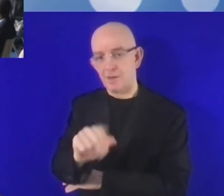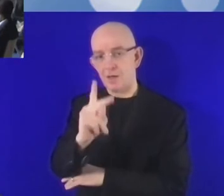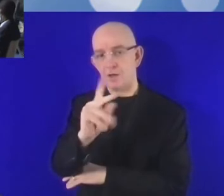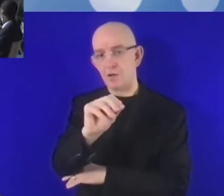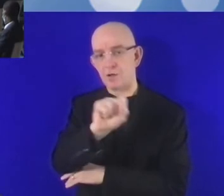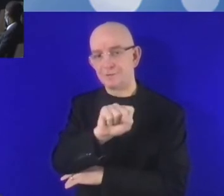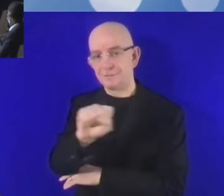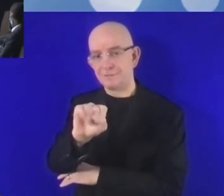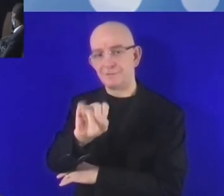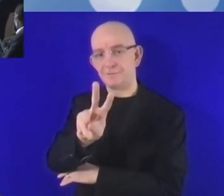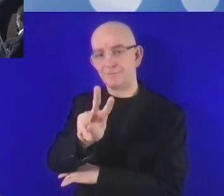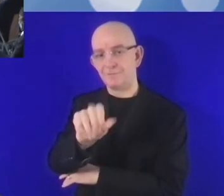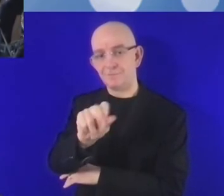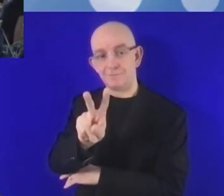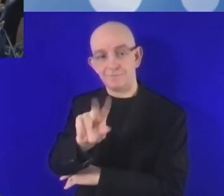Katowice.